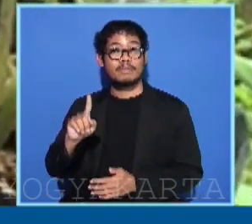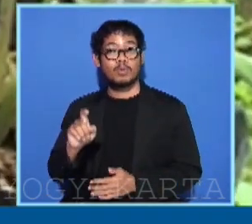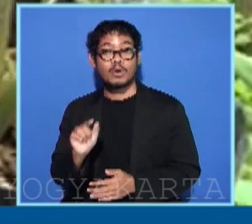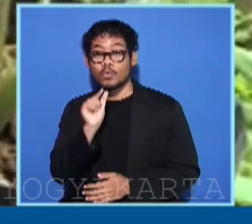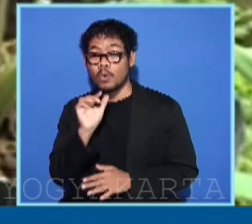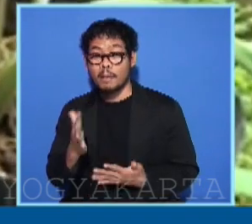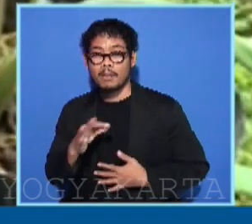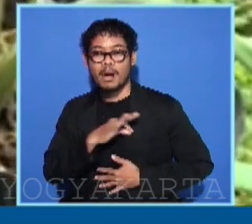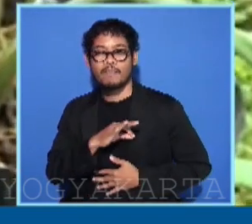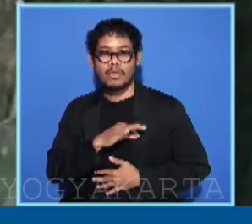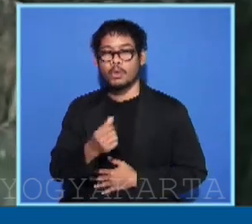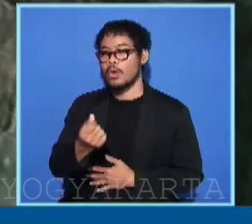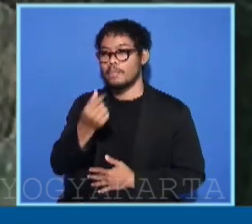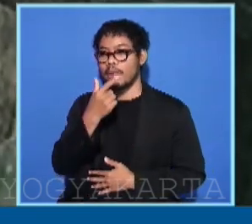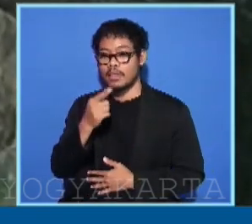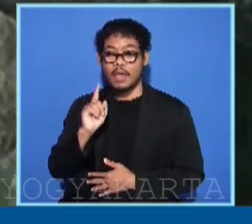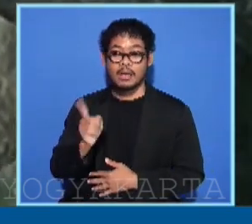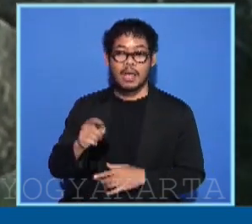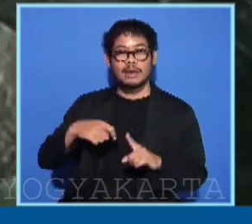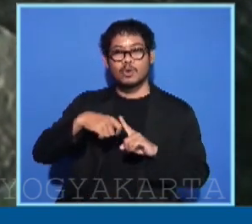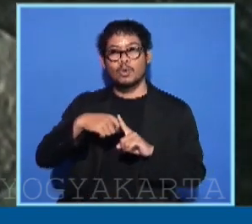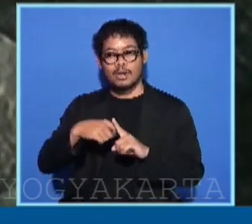jalaran ngandut